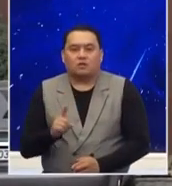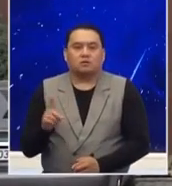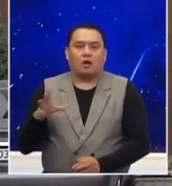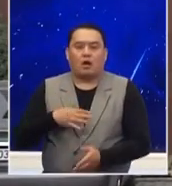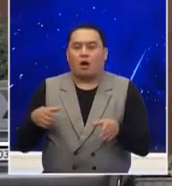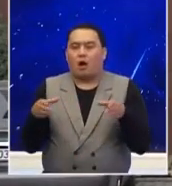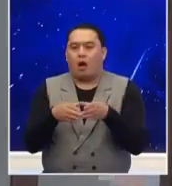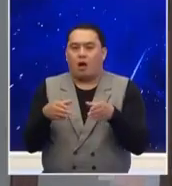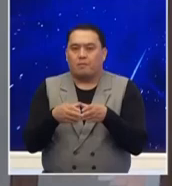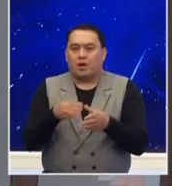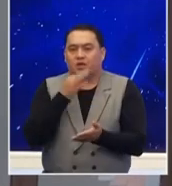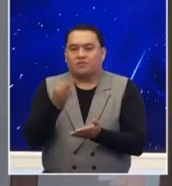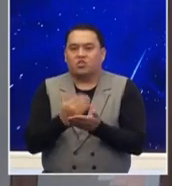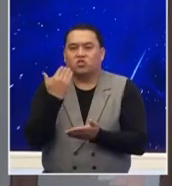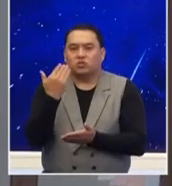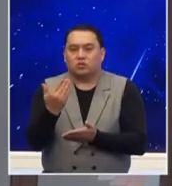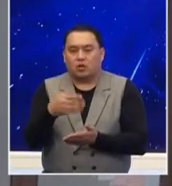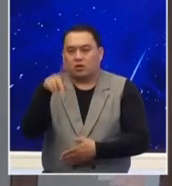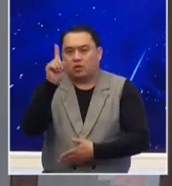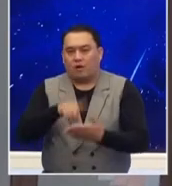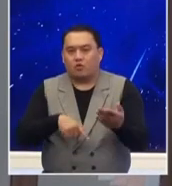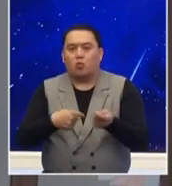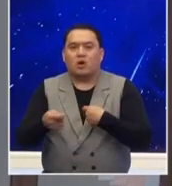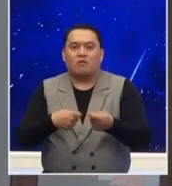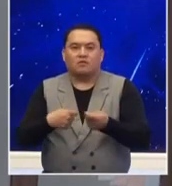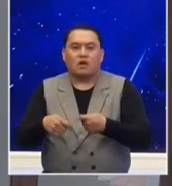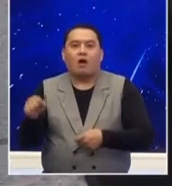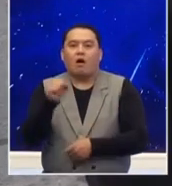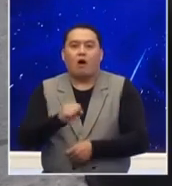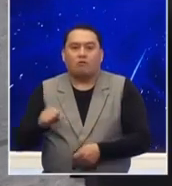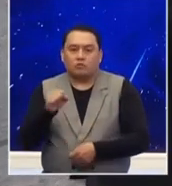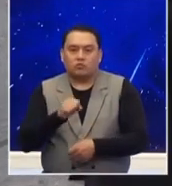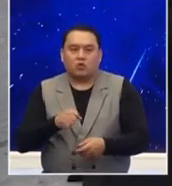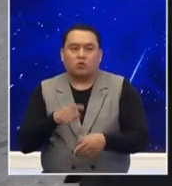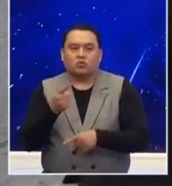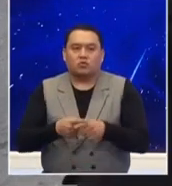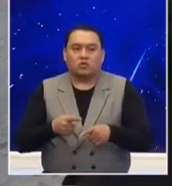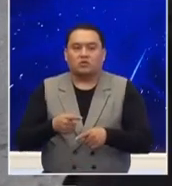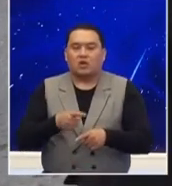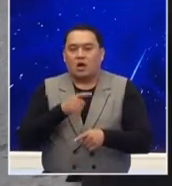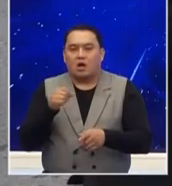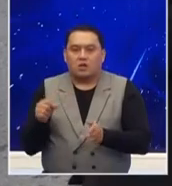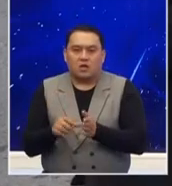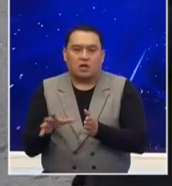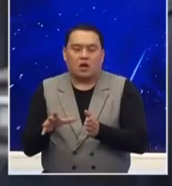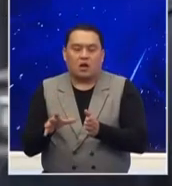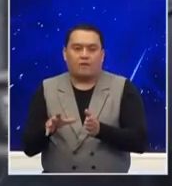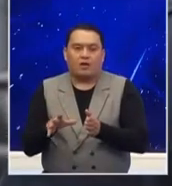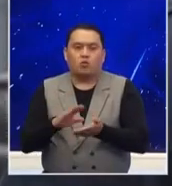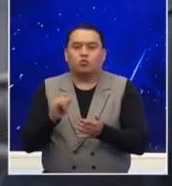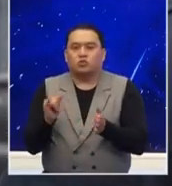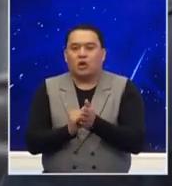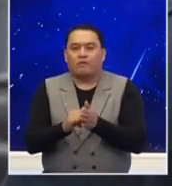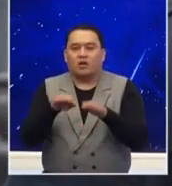отвечает компания «Кастрансгаз Аймак». Им в доверительное управление в августе передали часть функций управления энергетики, в том числе и комплектность